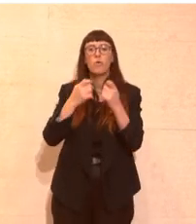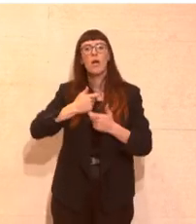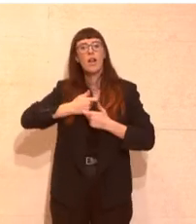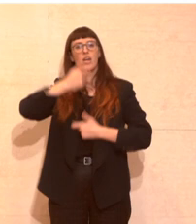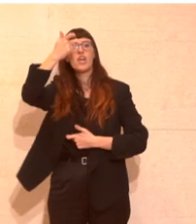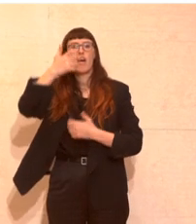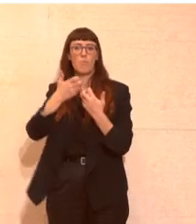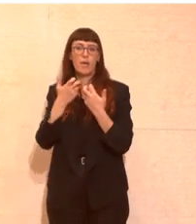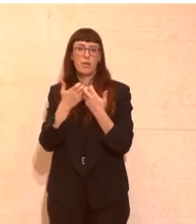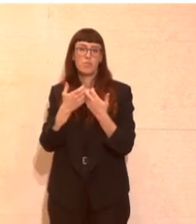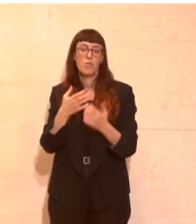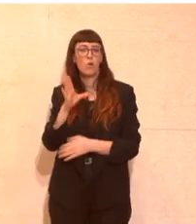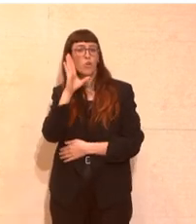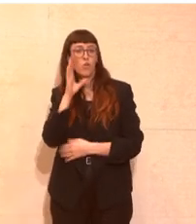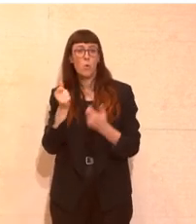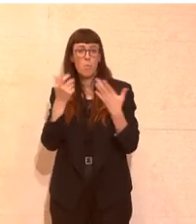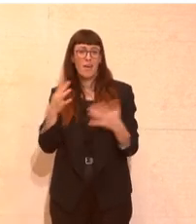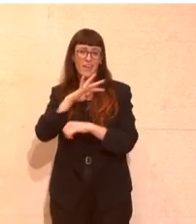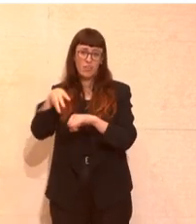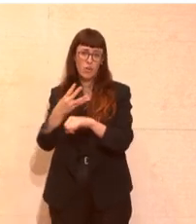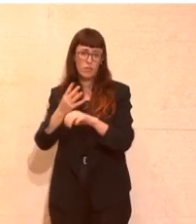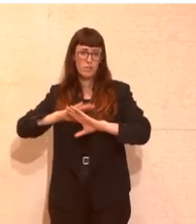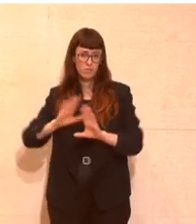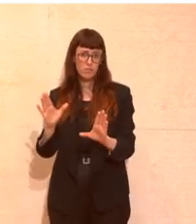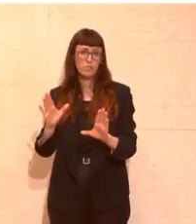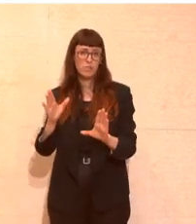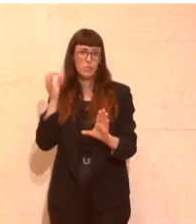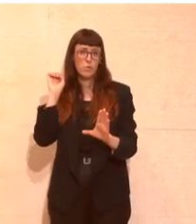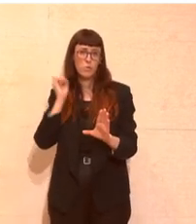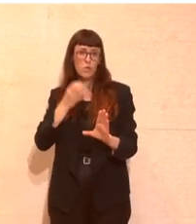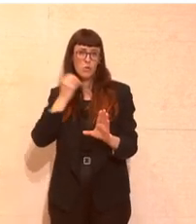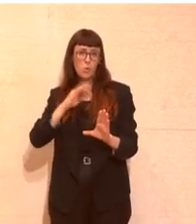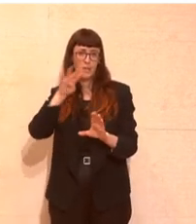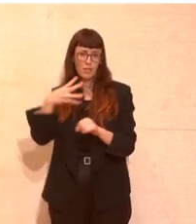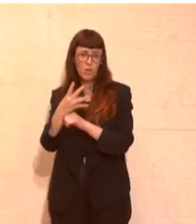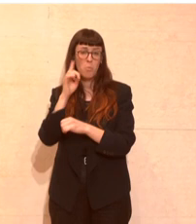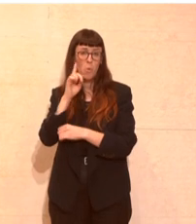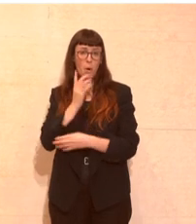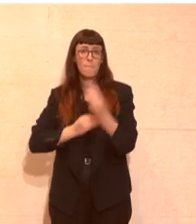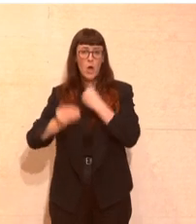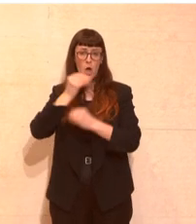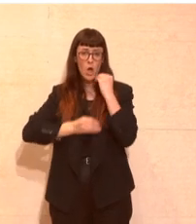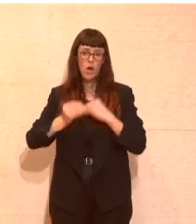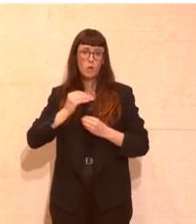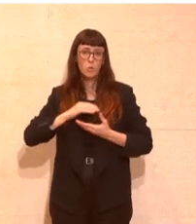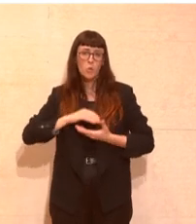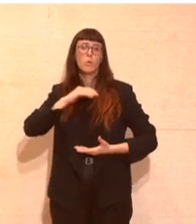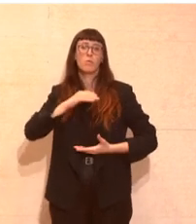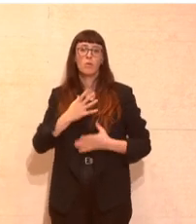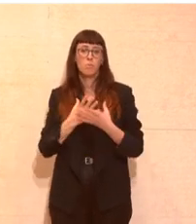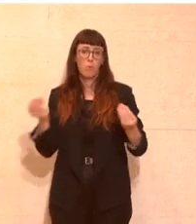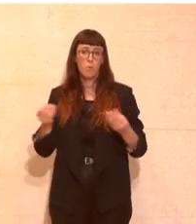heures sur 24 heures, tout simplement parce que ces animaux ont besoin d'énormément s'alimenter. Donc ils passent beaucoup de temps éveillés pour